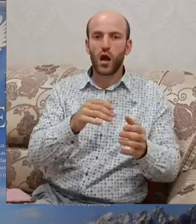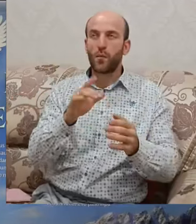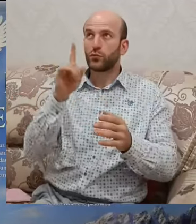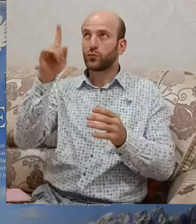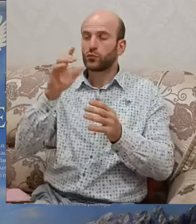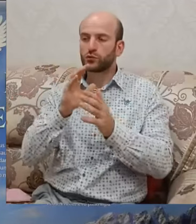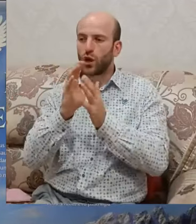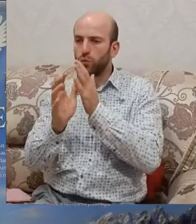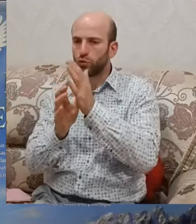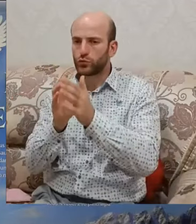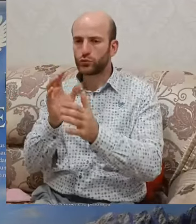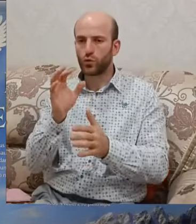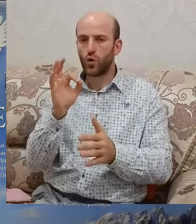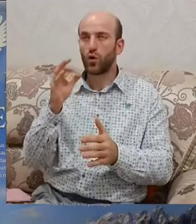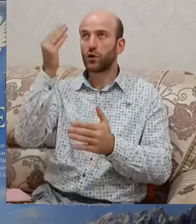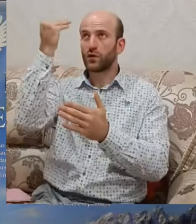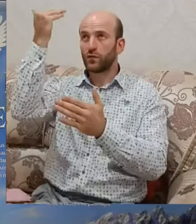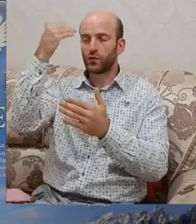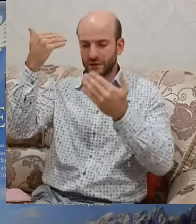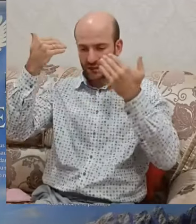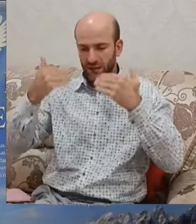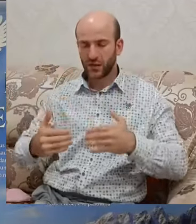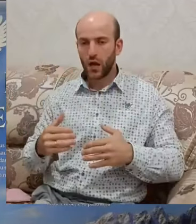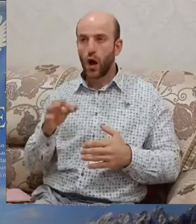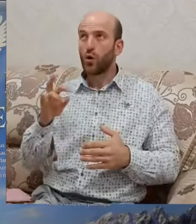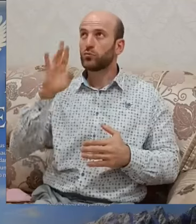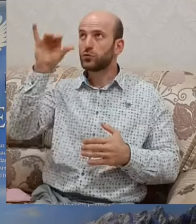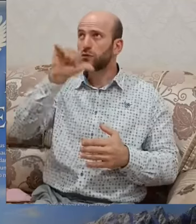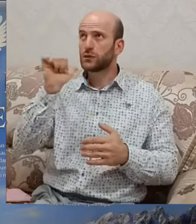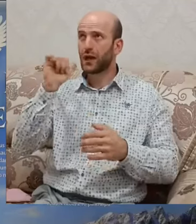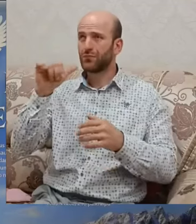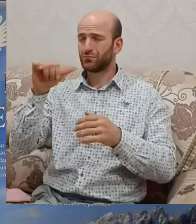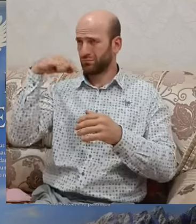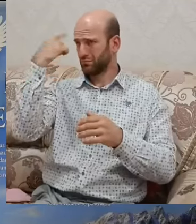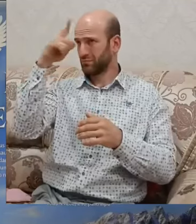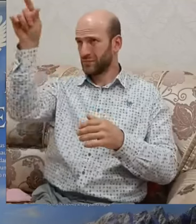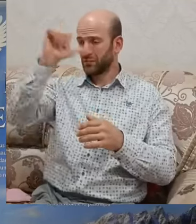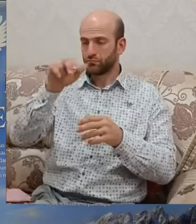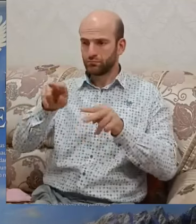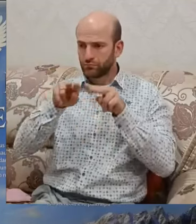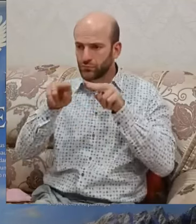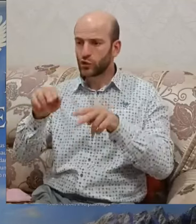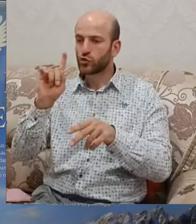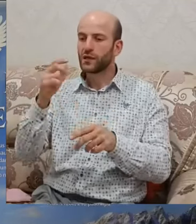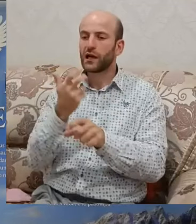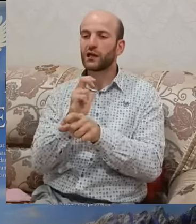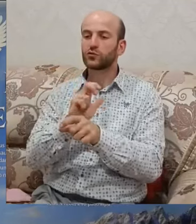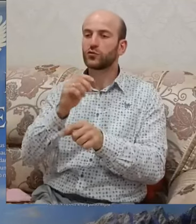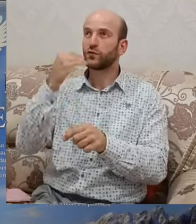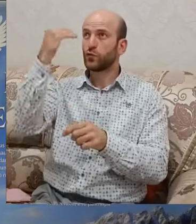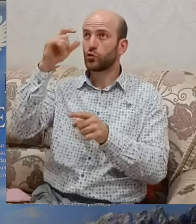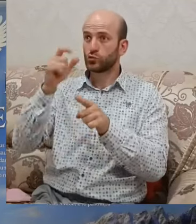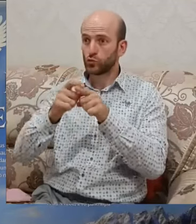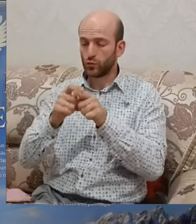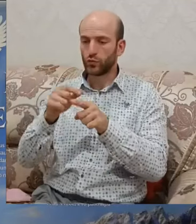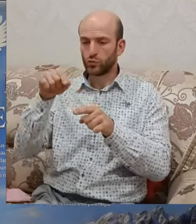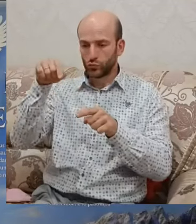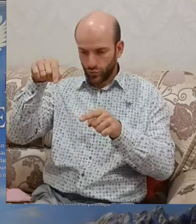наблюдать, чтобы это слово исполнилось в его невесте. Mes ateisime iki tobulumo. Мы достигнем